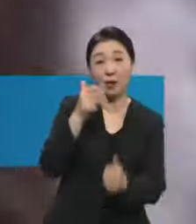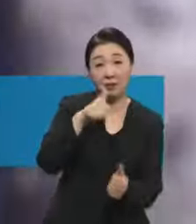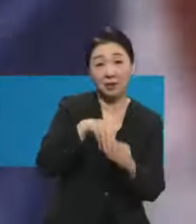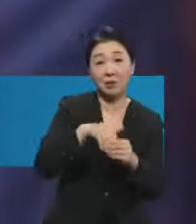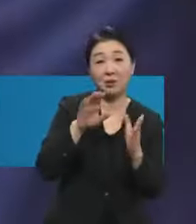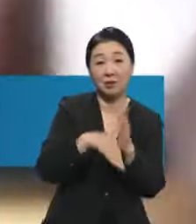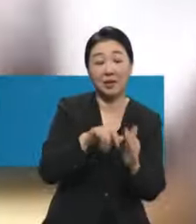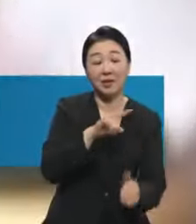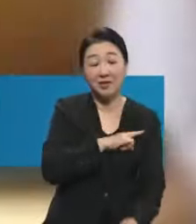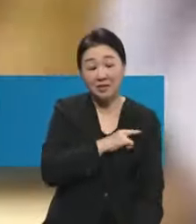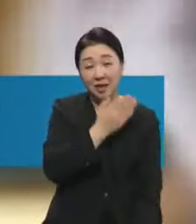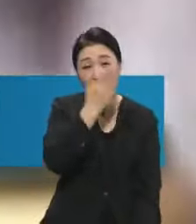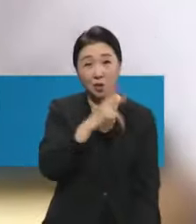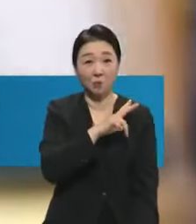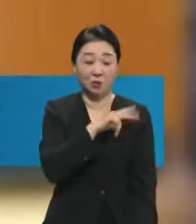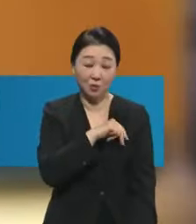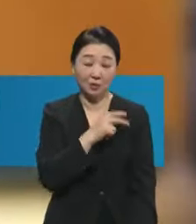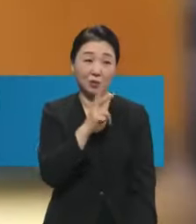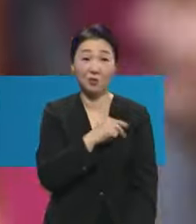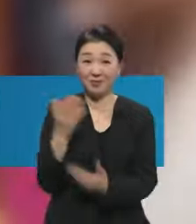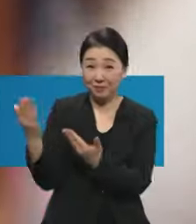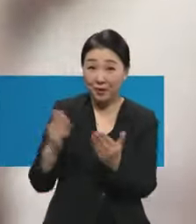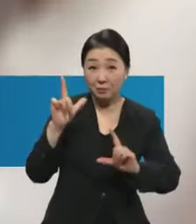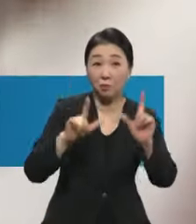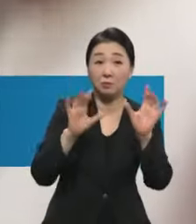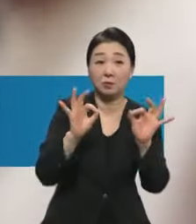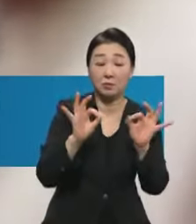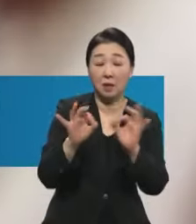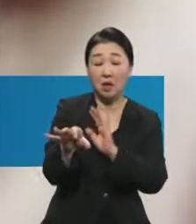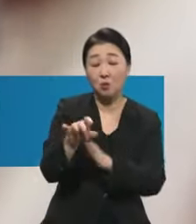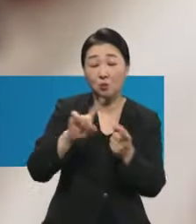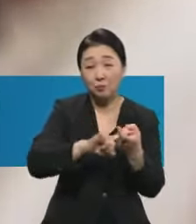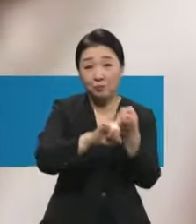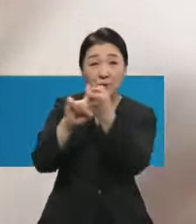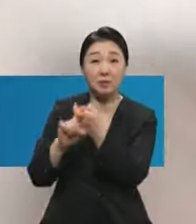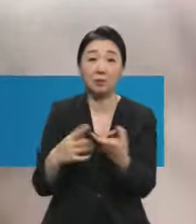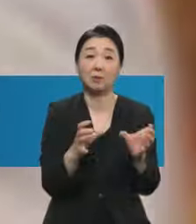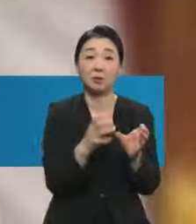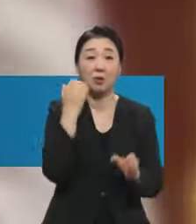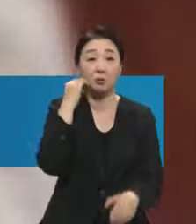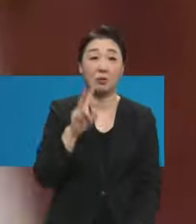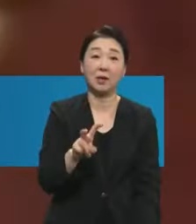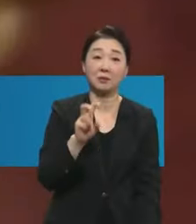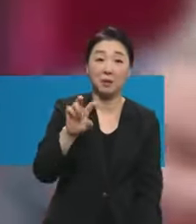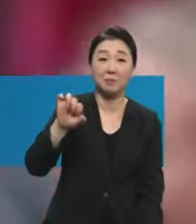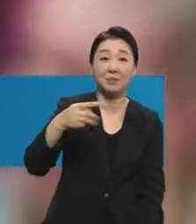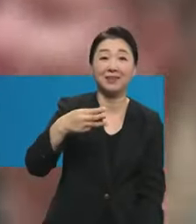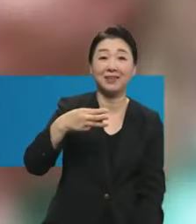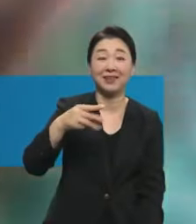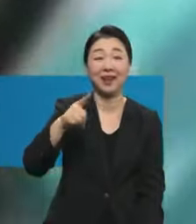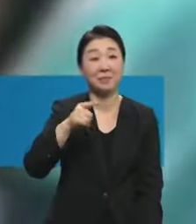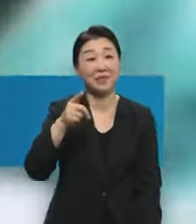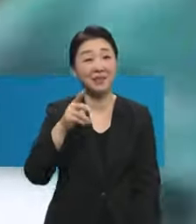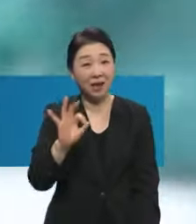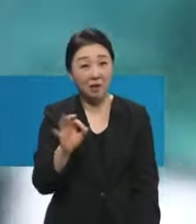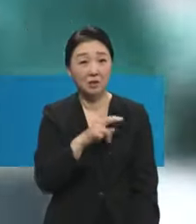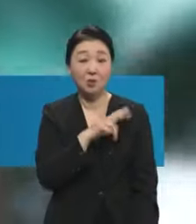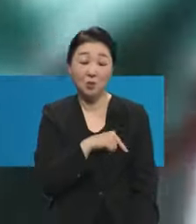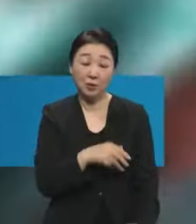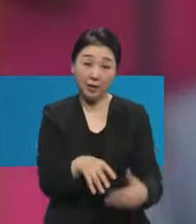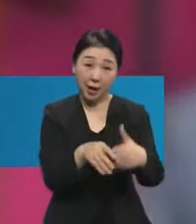젊은 의원이 의원들을 맞이하는 장면입니다. 극우파 국민연합 소속의 22살 플라비앙 타르메 의원이